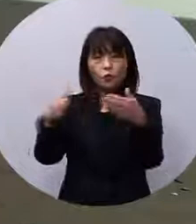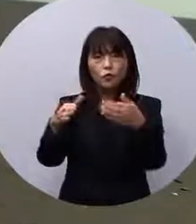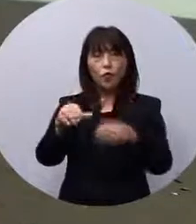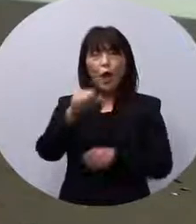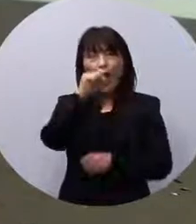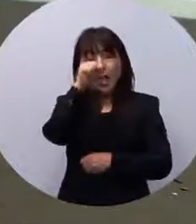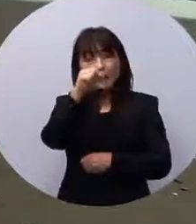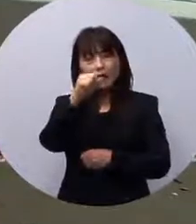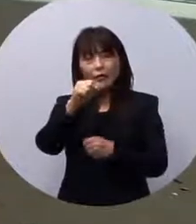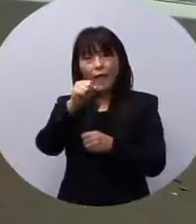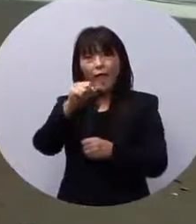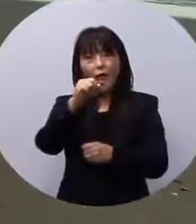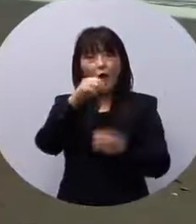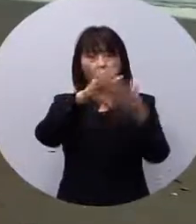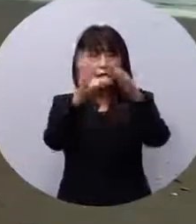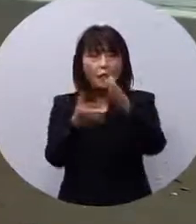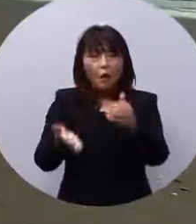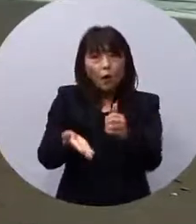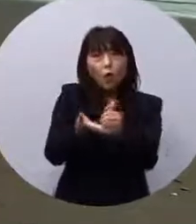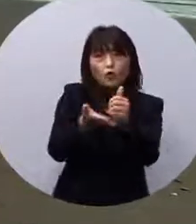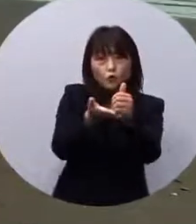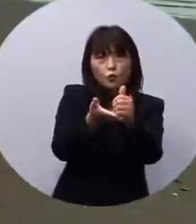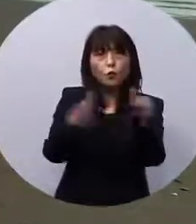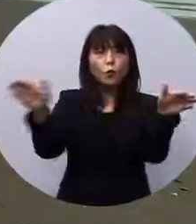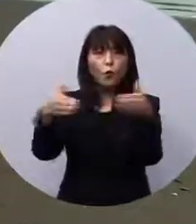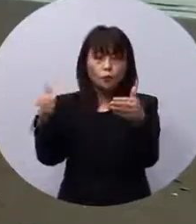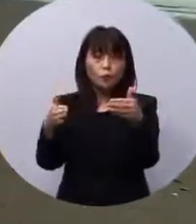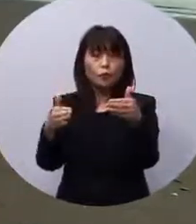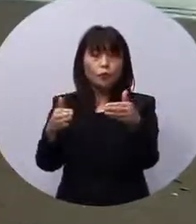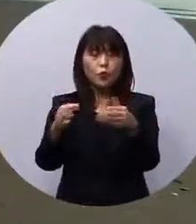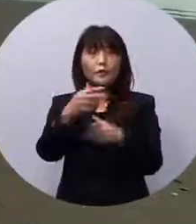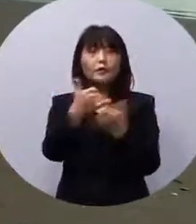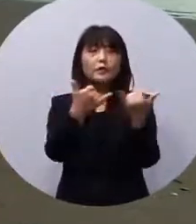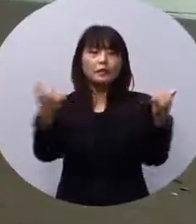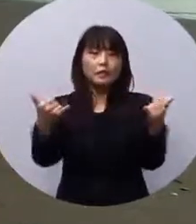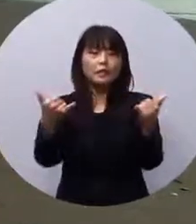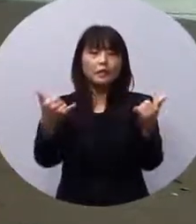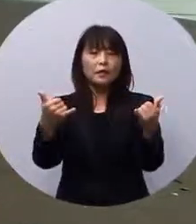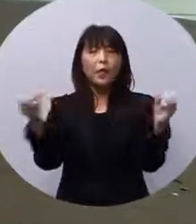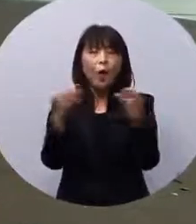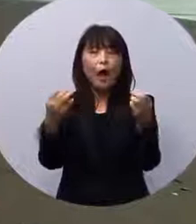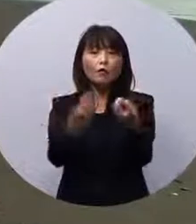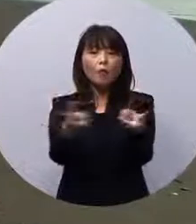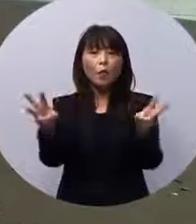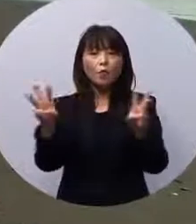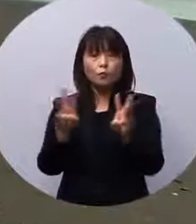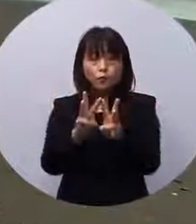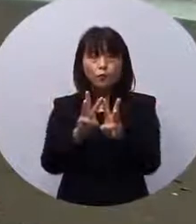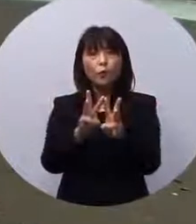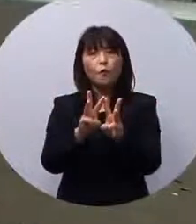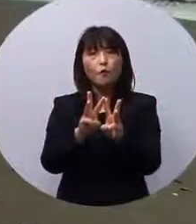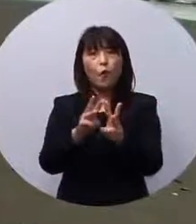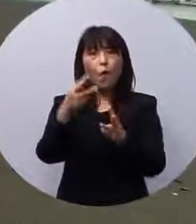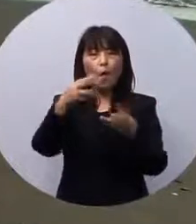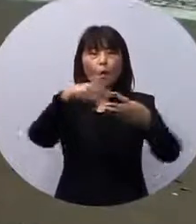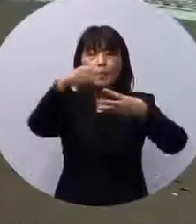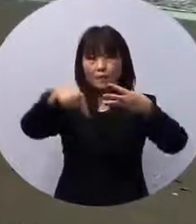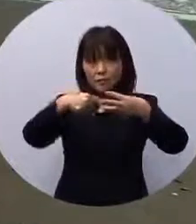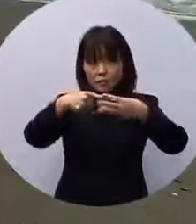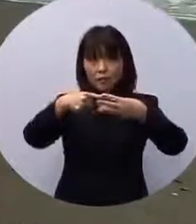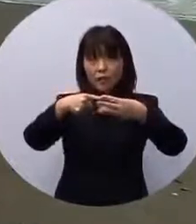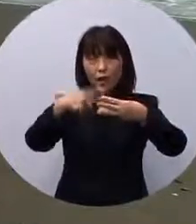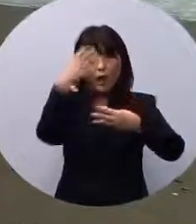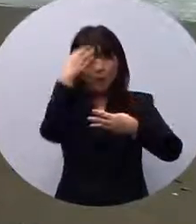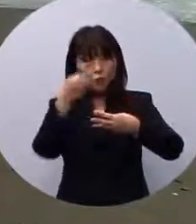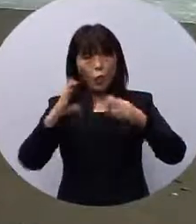一押し募集、市民ワークショップいいね藤沢ミーティングといった3つの方法で藤沢市の魅力